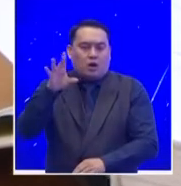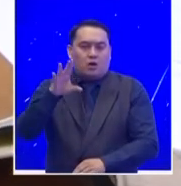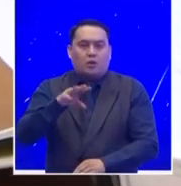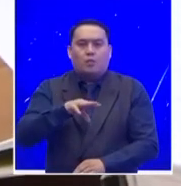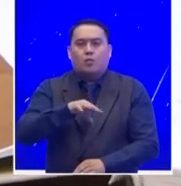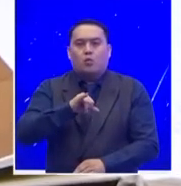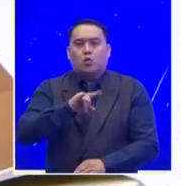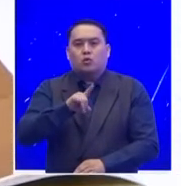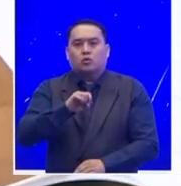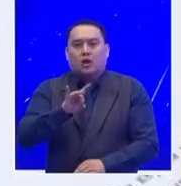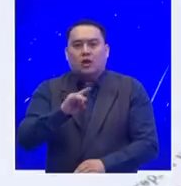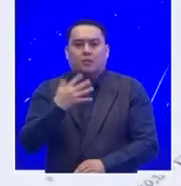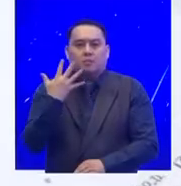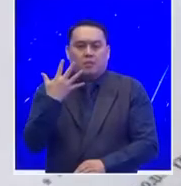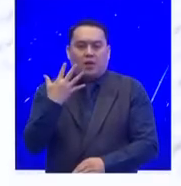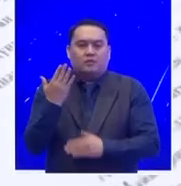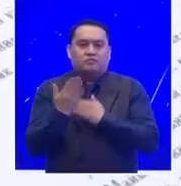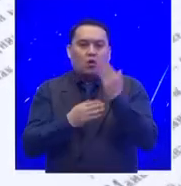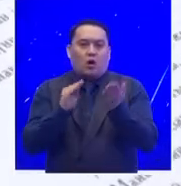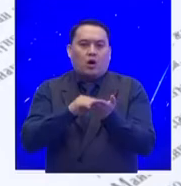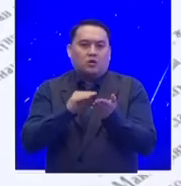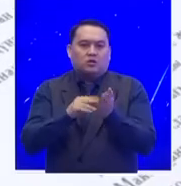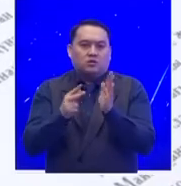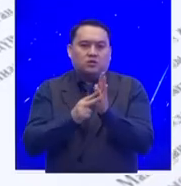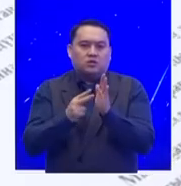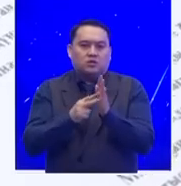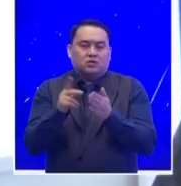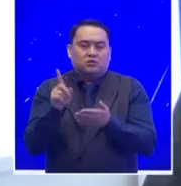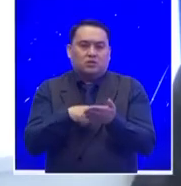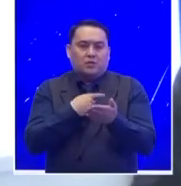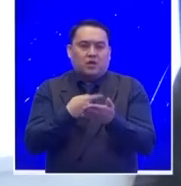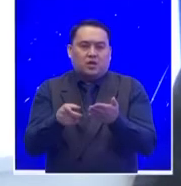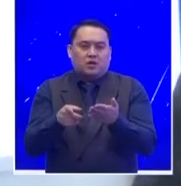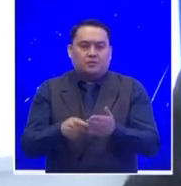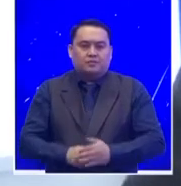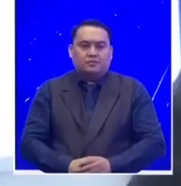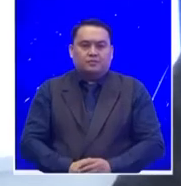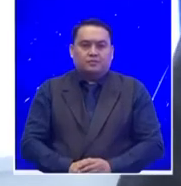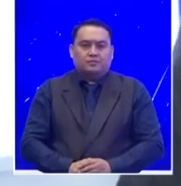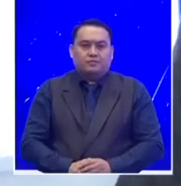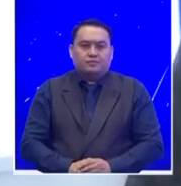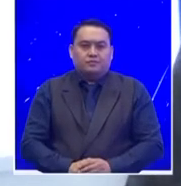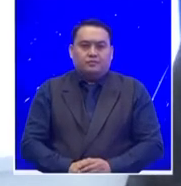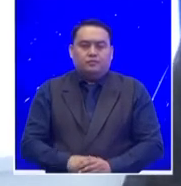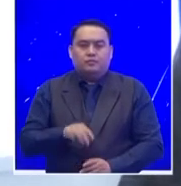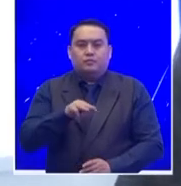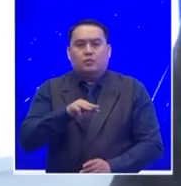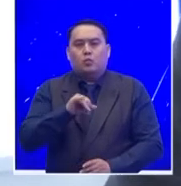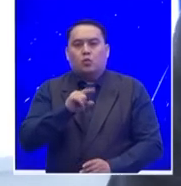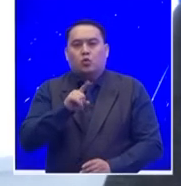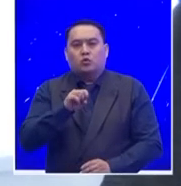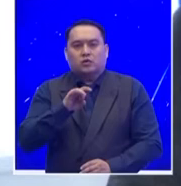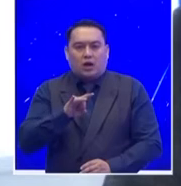Әуезов Абайдың тек 5 мысалын жоғары бағалап, қалған 8-іне күмән келтірген. Мұхтар Әуезов әрине осы